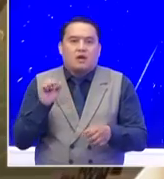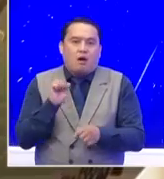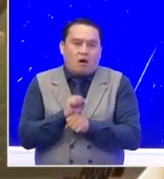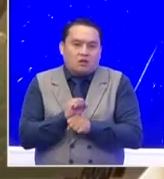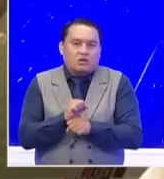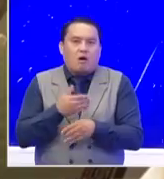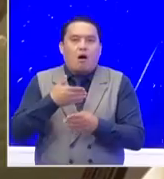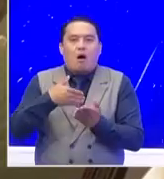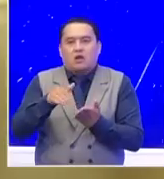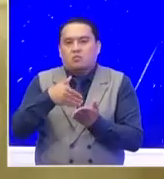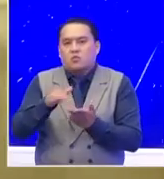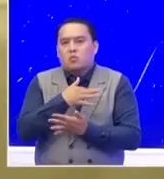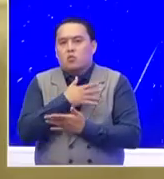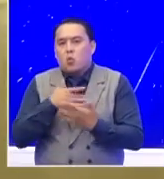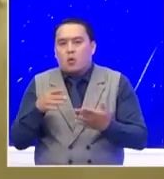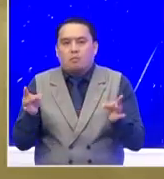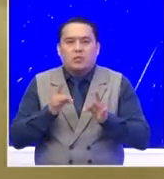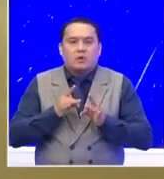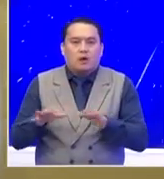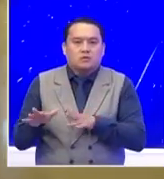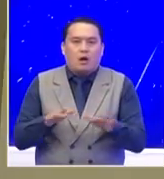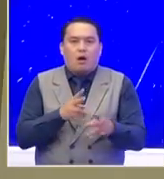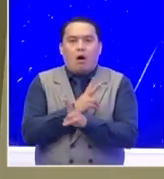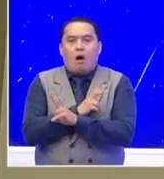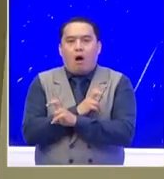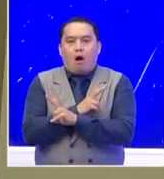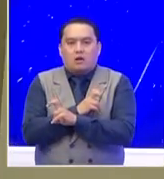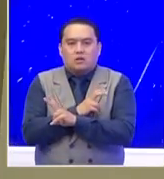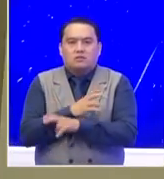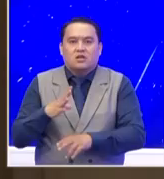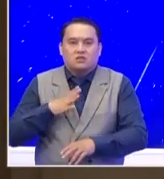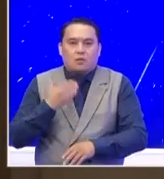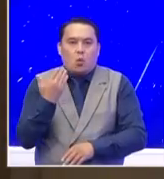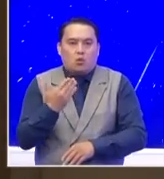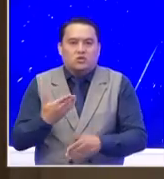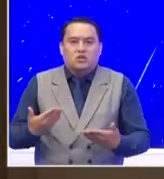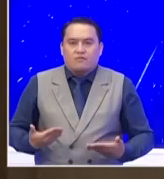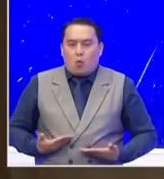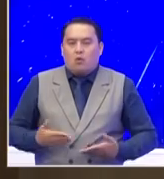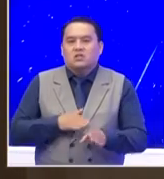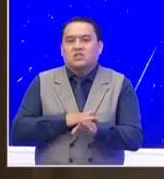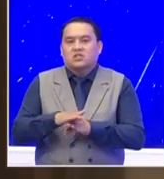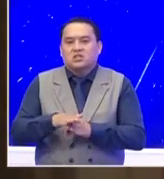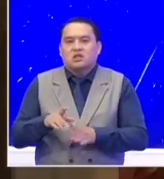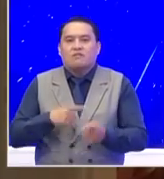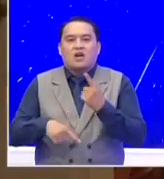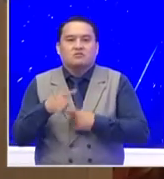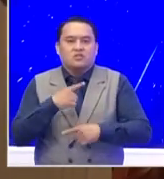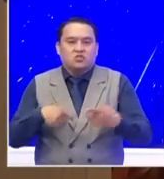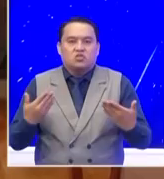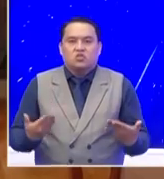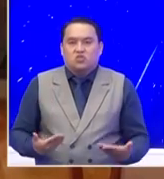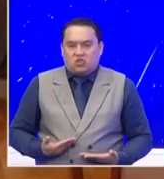Были отменены сотни концертов. Сейчас для австрийской столицы живое исполнение – символ возвращения к